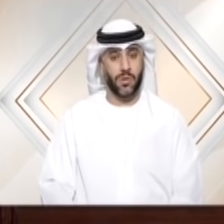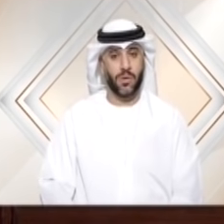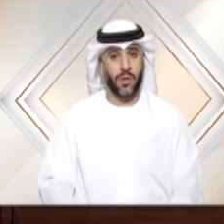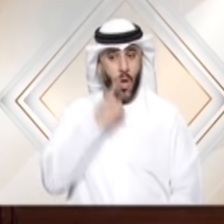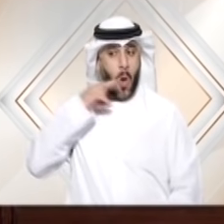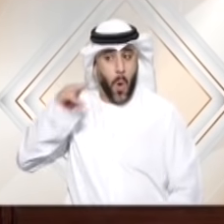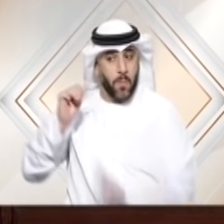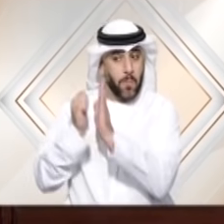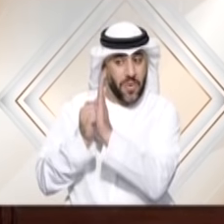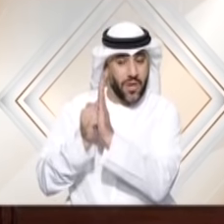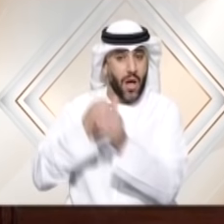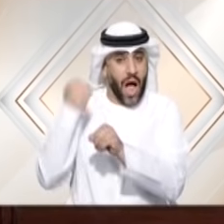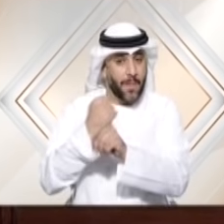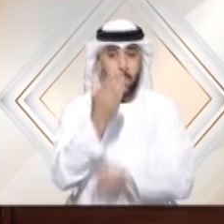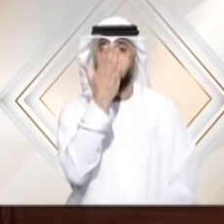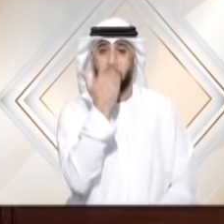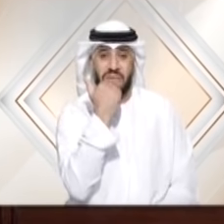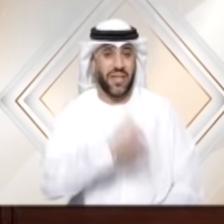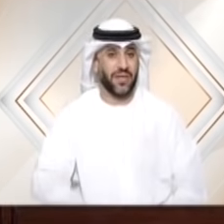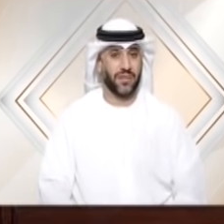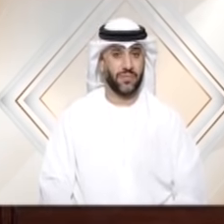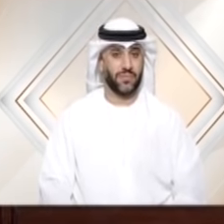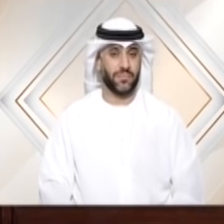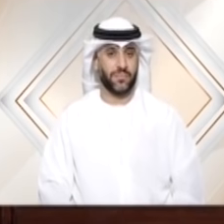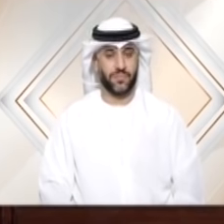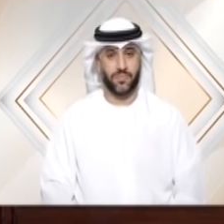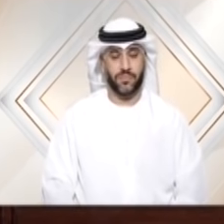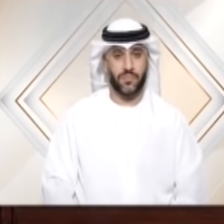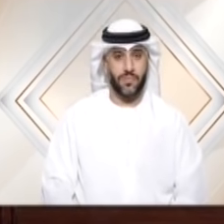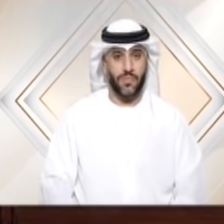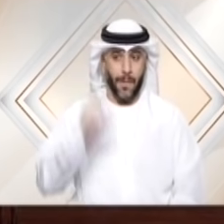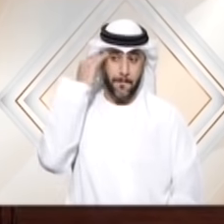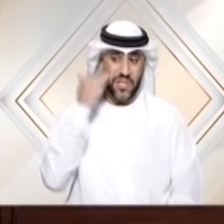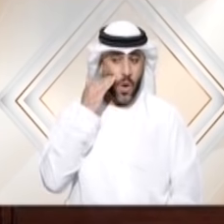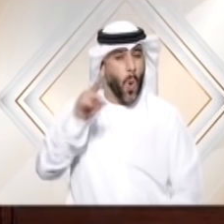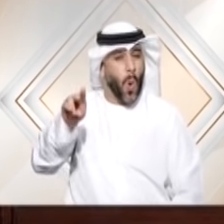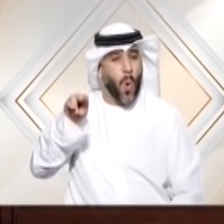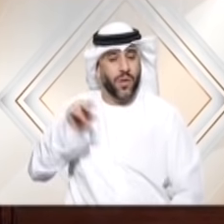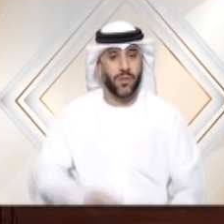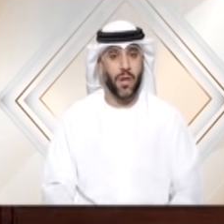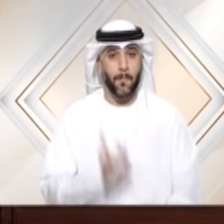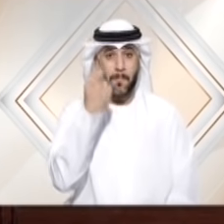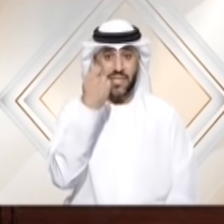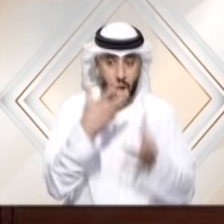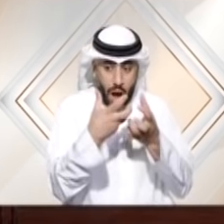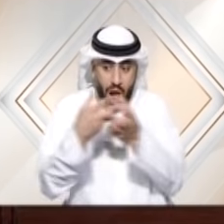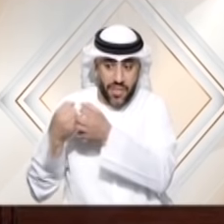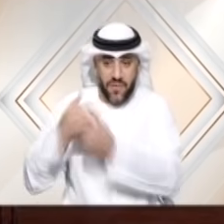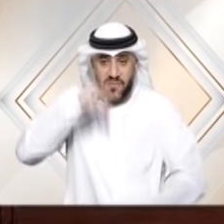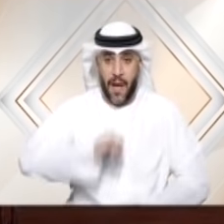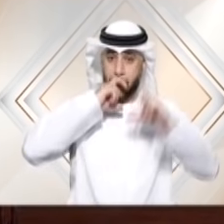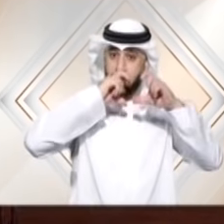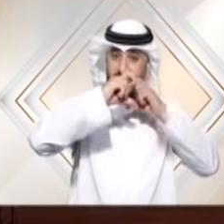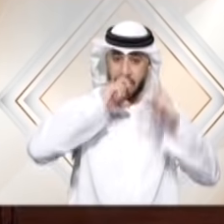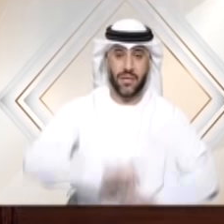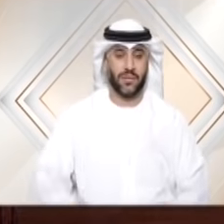قاعد في البيت من ساعة ما تخرج. المهم بدرة من خواتي المتزوجات أنه هو أخذ الفلوس سحبهم من البنك، قال لأمي